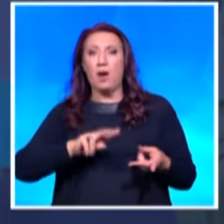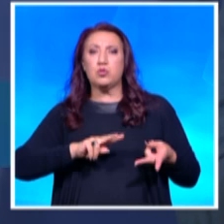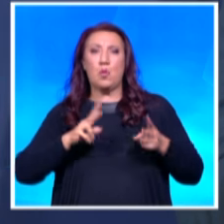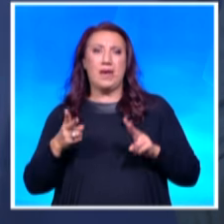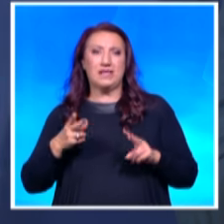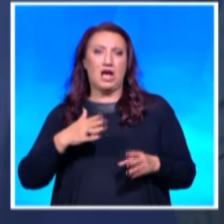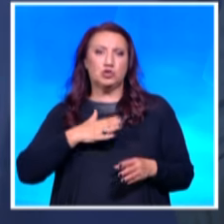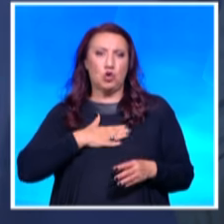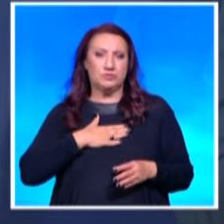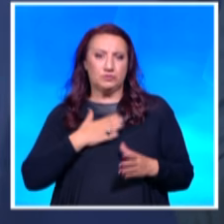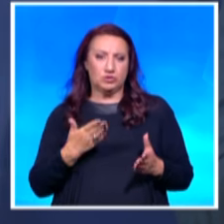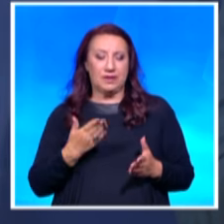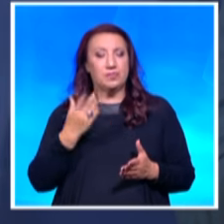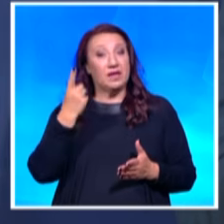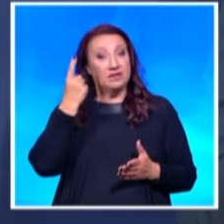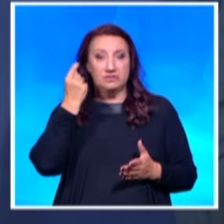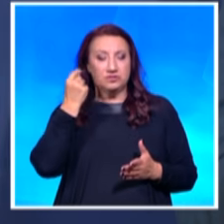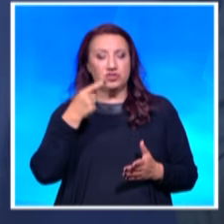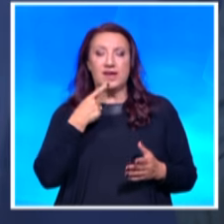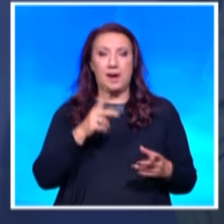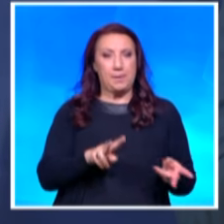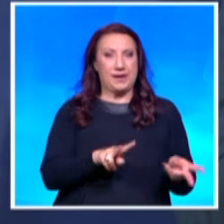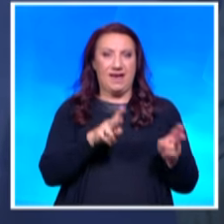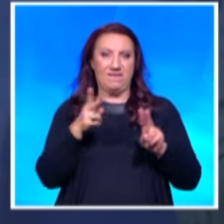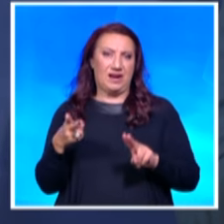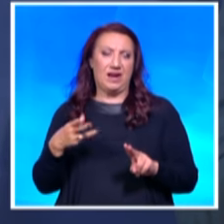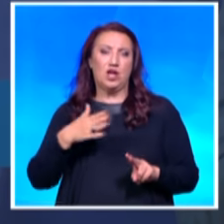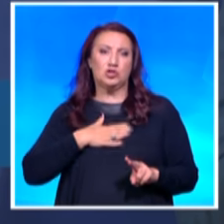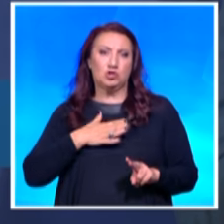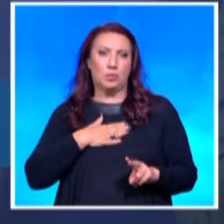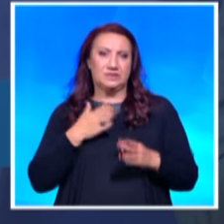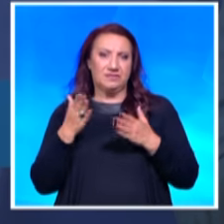ние прехвърлихме собствеността към